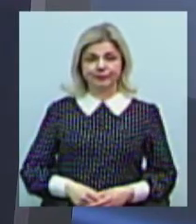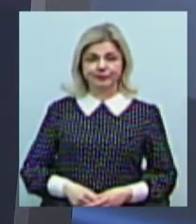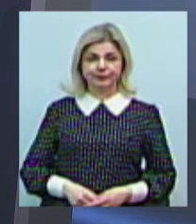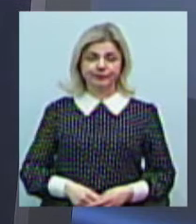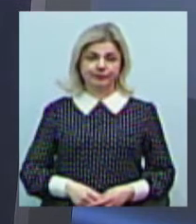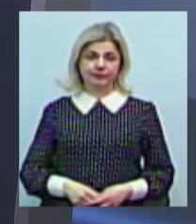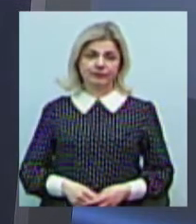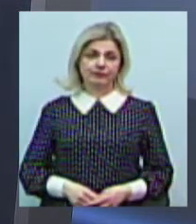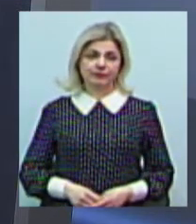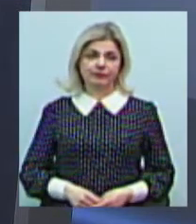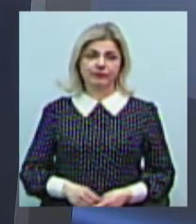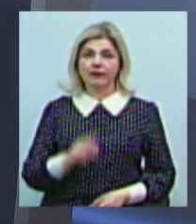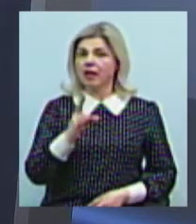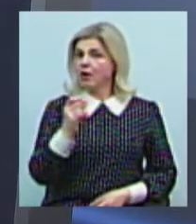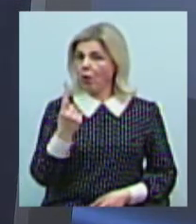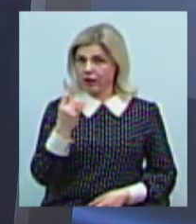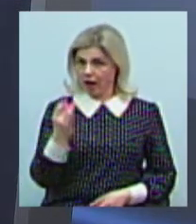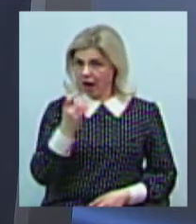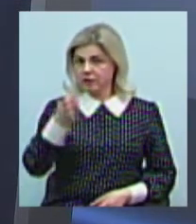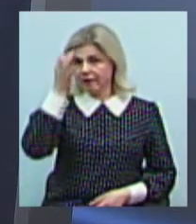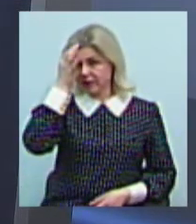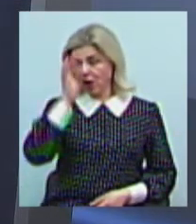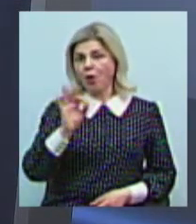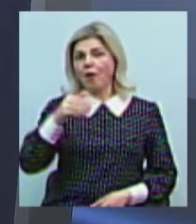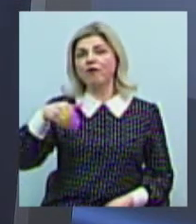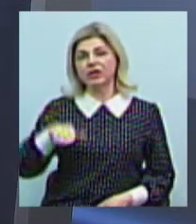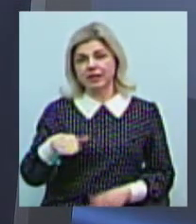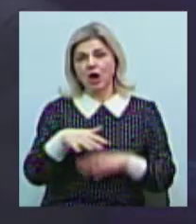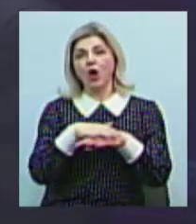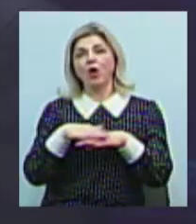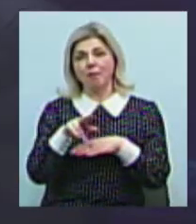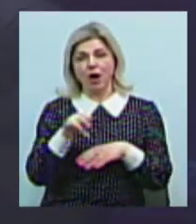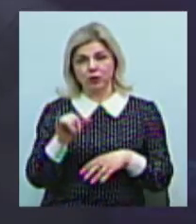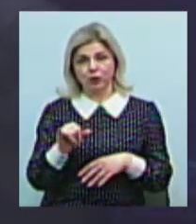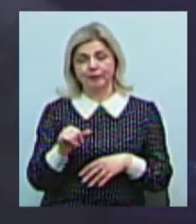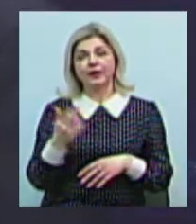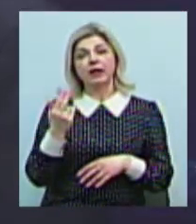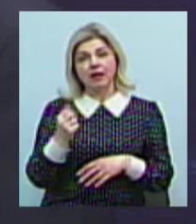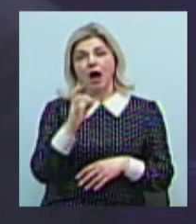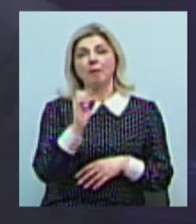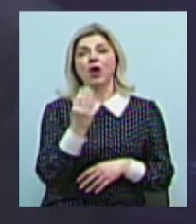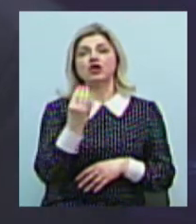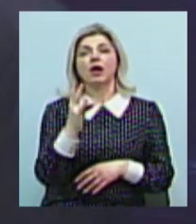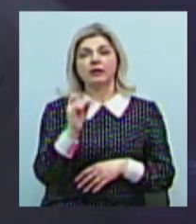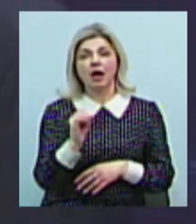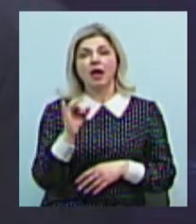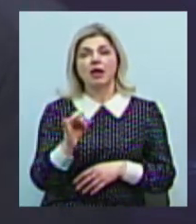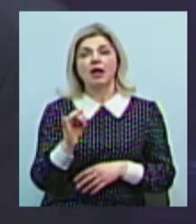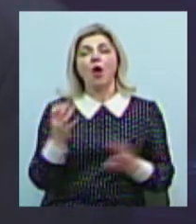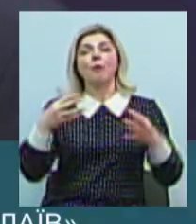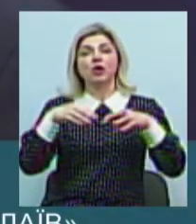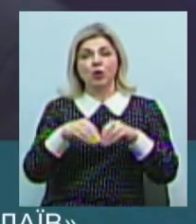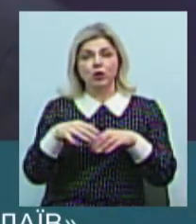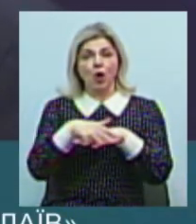Звісно, не один раз вже згадали про Вознесенську громаду. Ну, Вознесенська і Баштанська об'єднана громада, ну, прежде